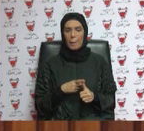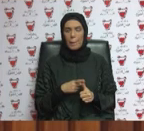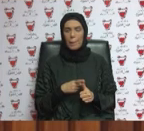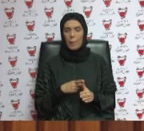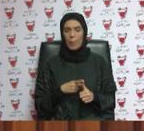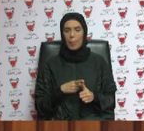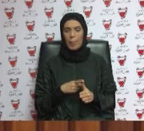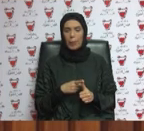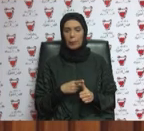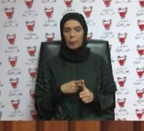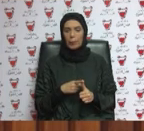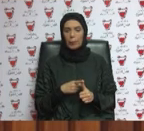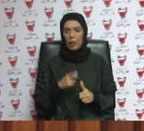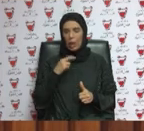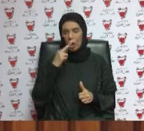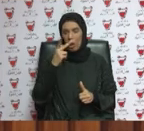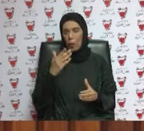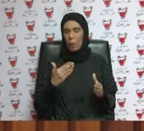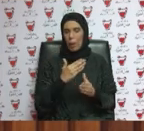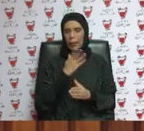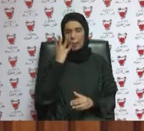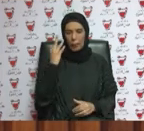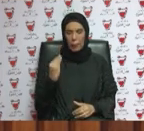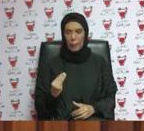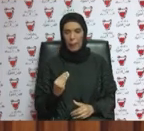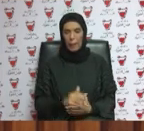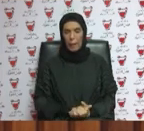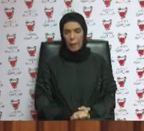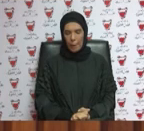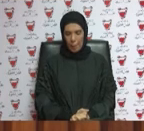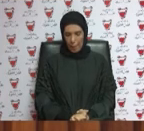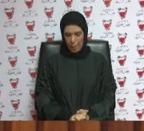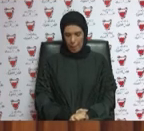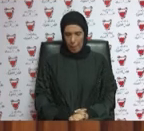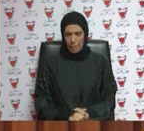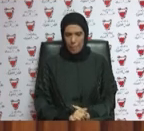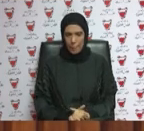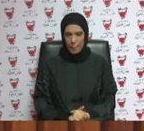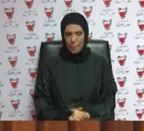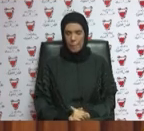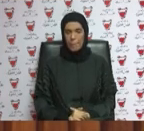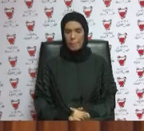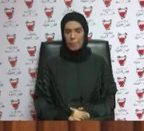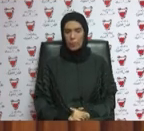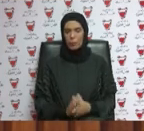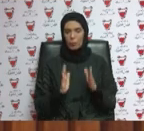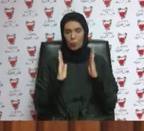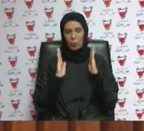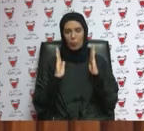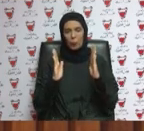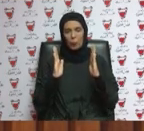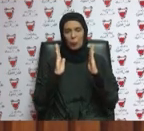مشكورين على كل مداخلاتكم الطيبة بالنسبة لهذا مشروع قانون، وهنيئا لشعب